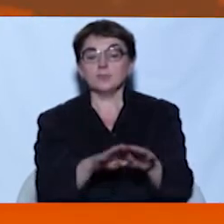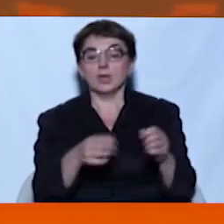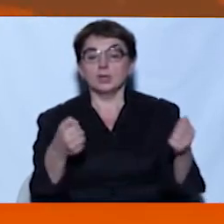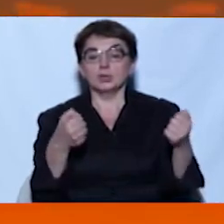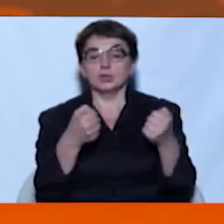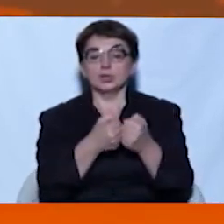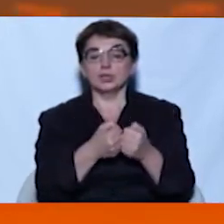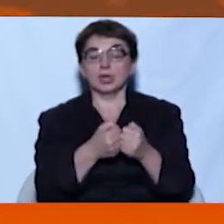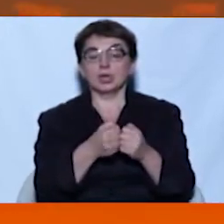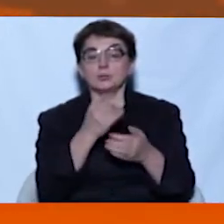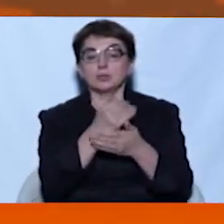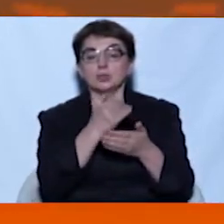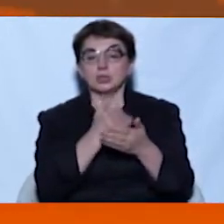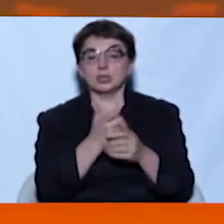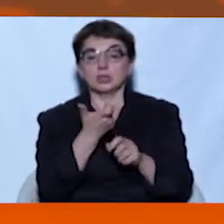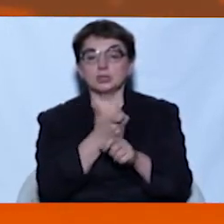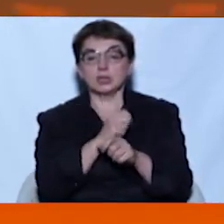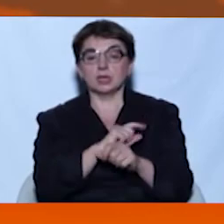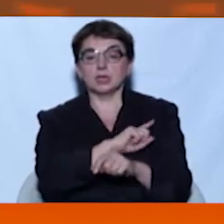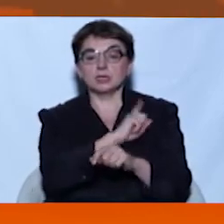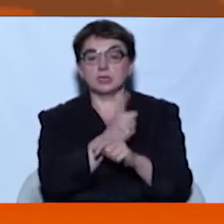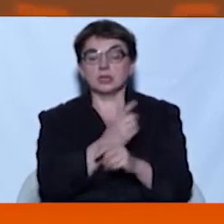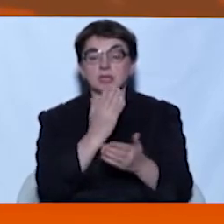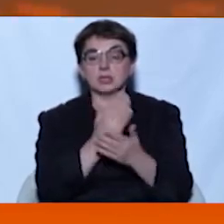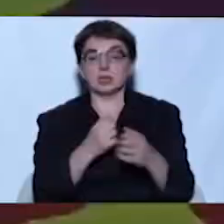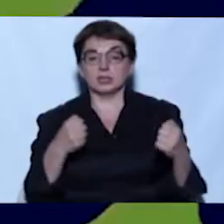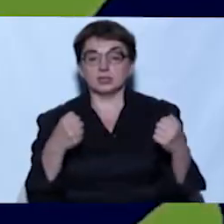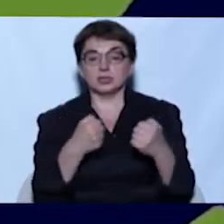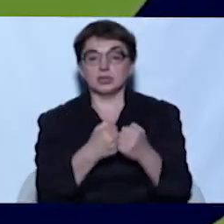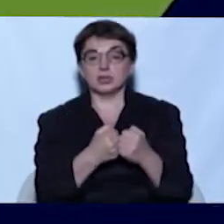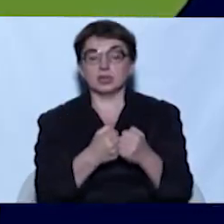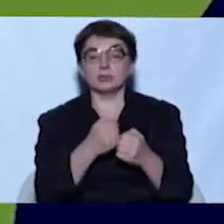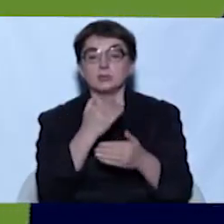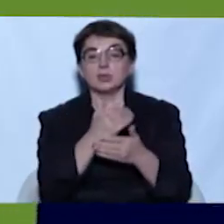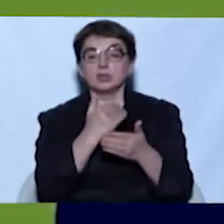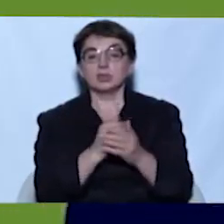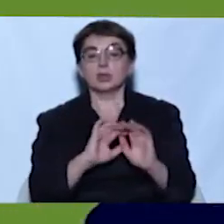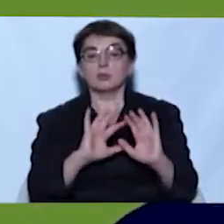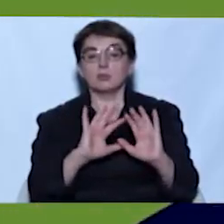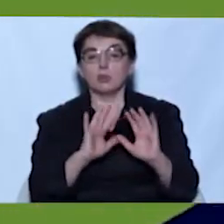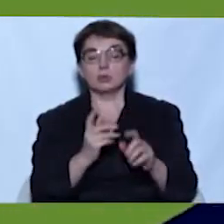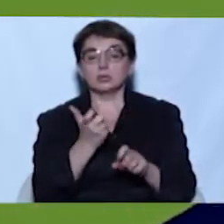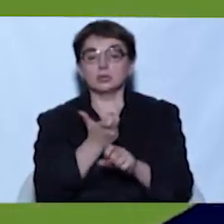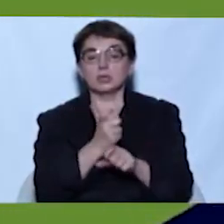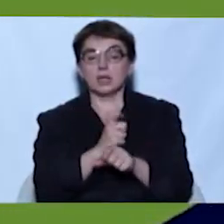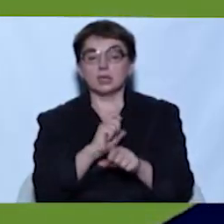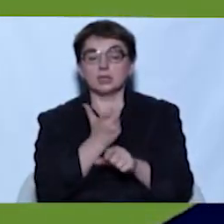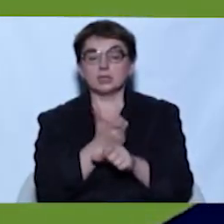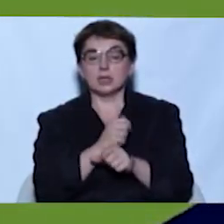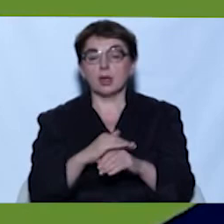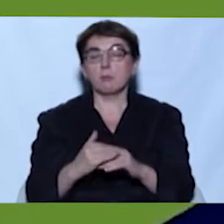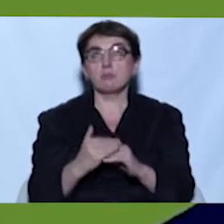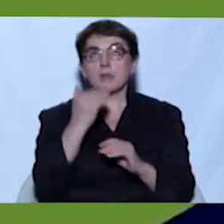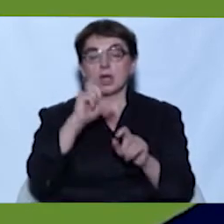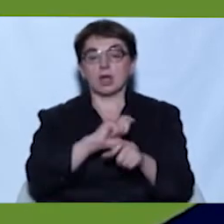შეჯახების შედეგად, რომელიც ძალიან ძლიერია ხოლმე, ეს შეჯახების შედეგად შეიძლება უზარმაზარი მთები